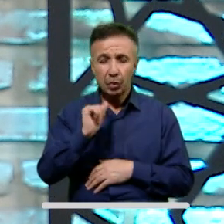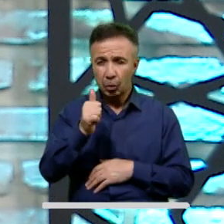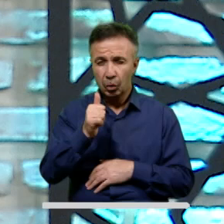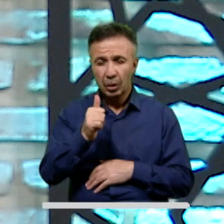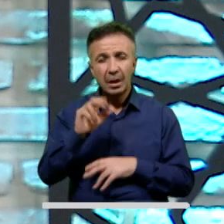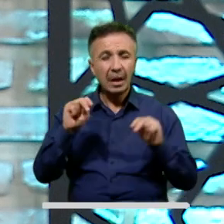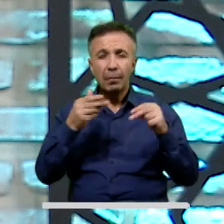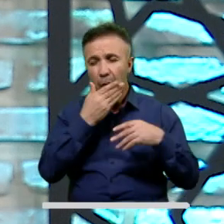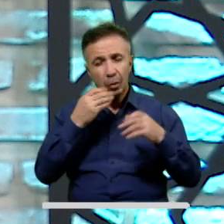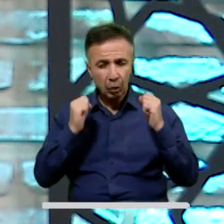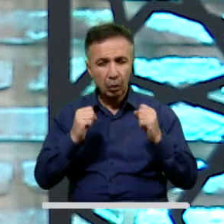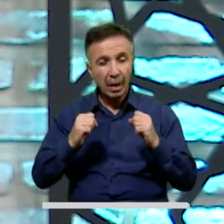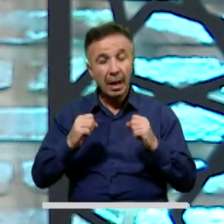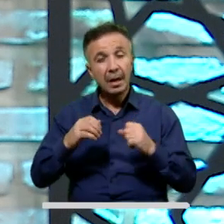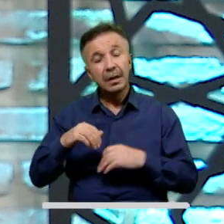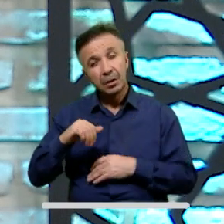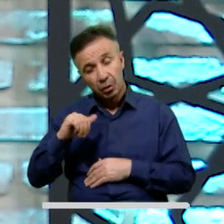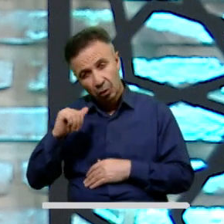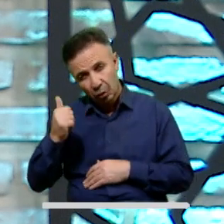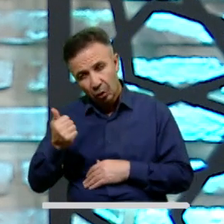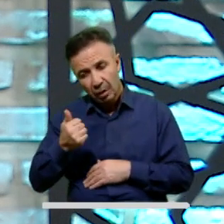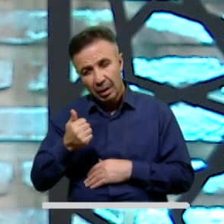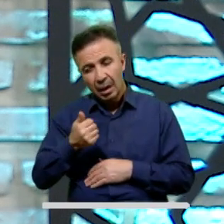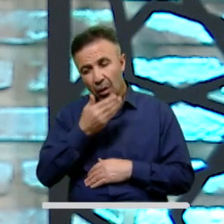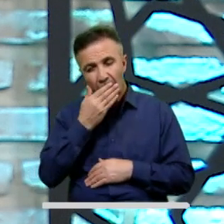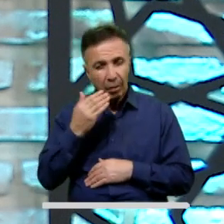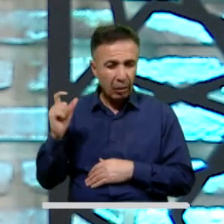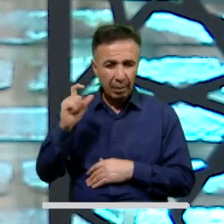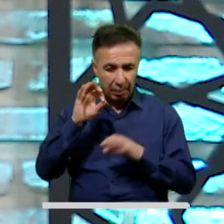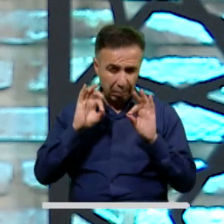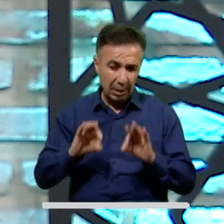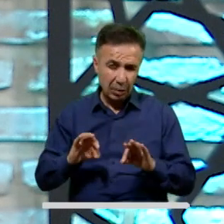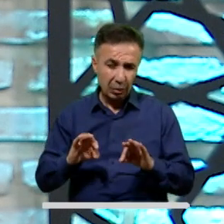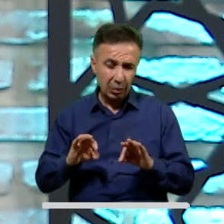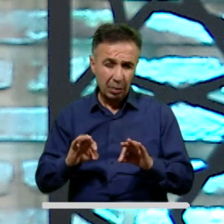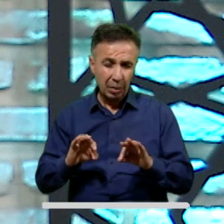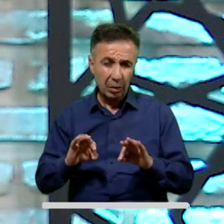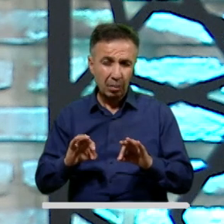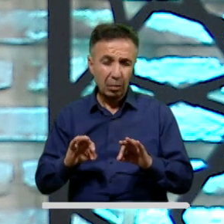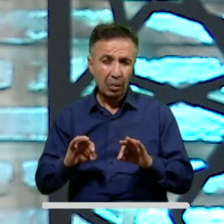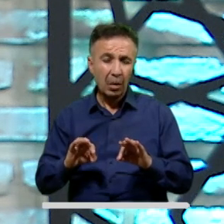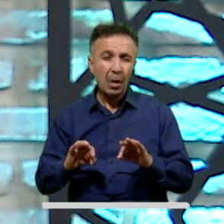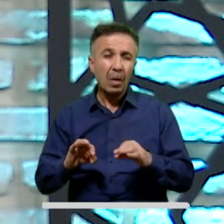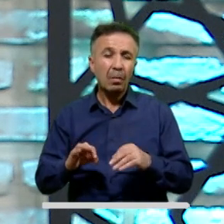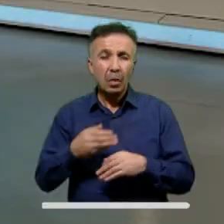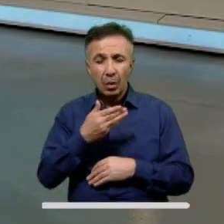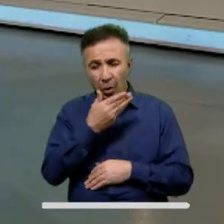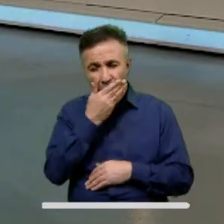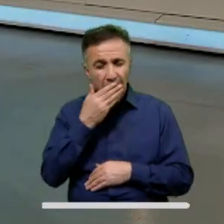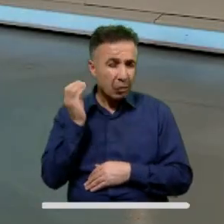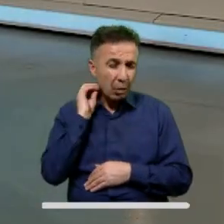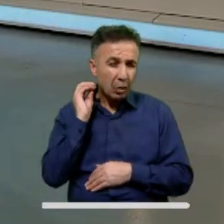Ertesi günde Ramazan'ın biri. Bu bir gün bunun oruç borcu var. Bu orucu yarın için mi Ramazan'ın birinde mi